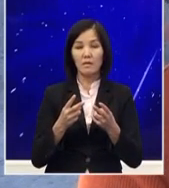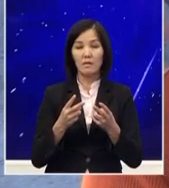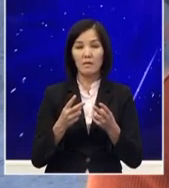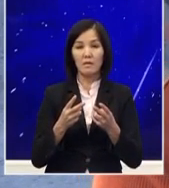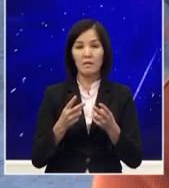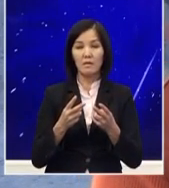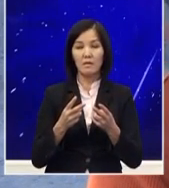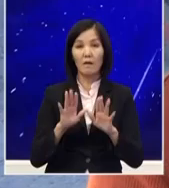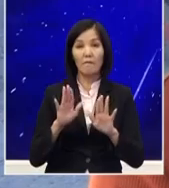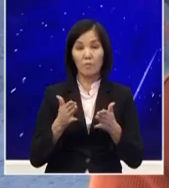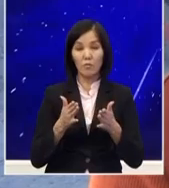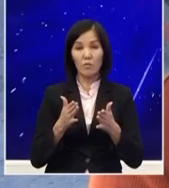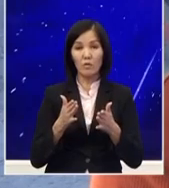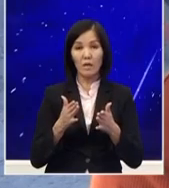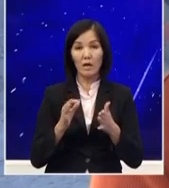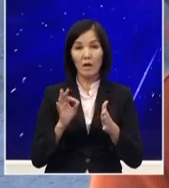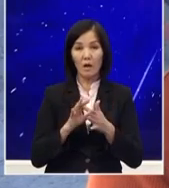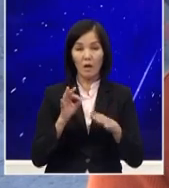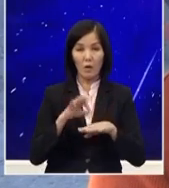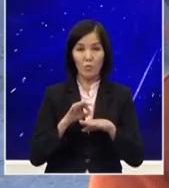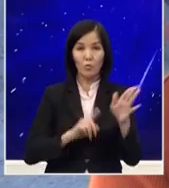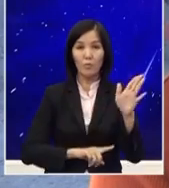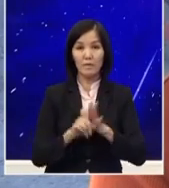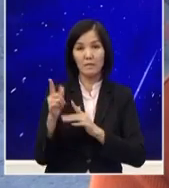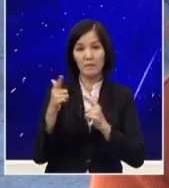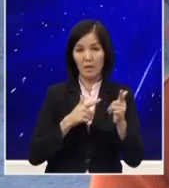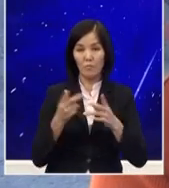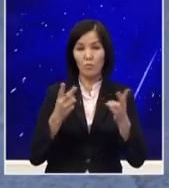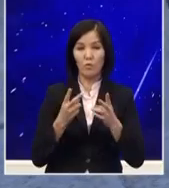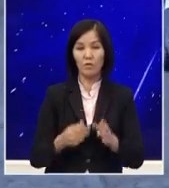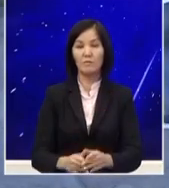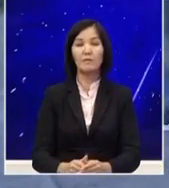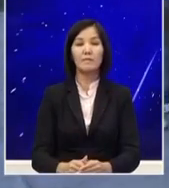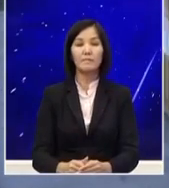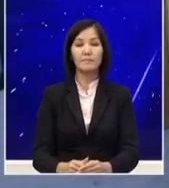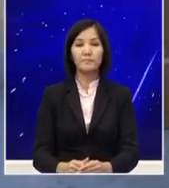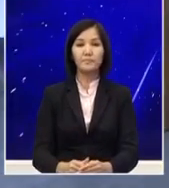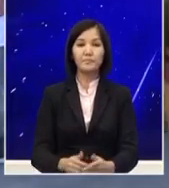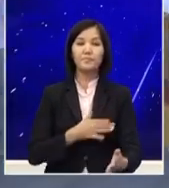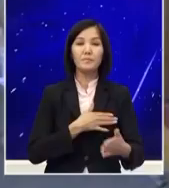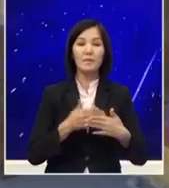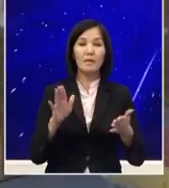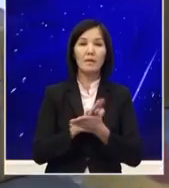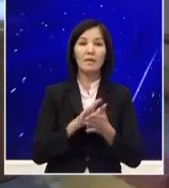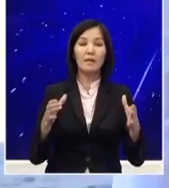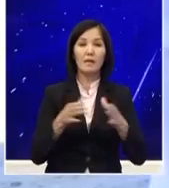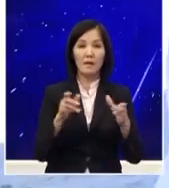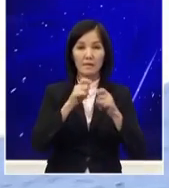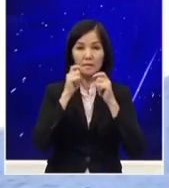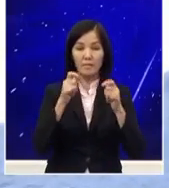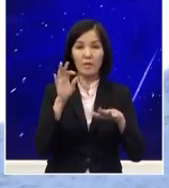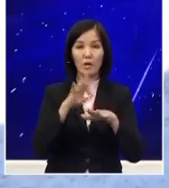бір жағдай болып қалған жағдайда дайын тұрса деген көмегіміз болса деген мақсатта. Еріктілер табыстаған құрылғылар аудандағы